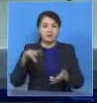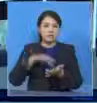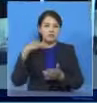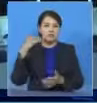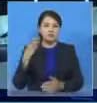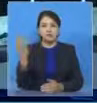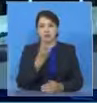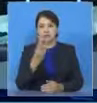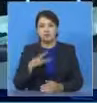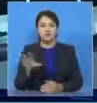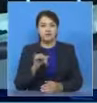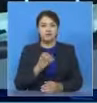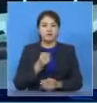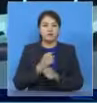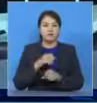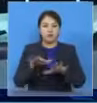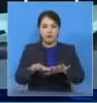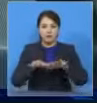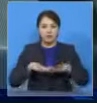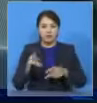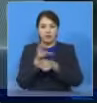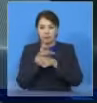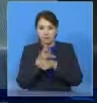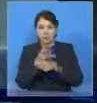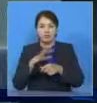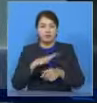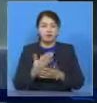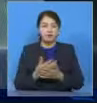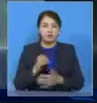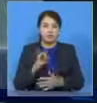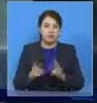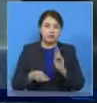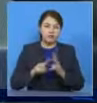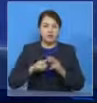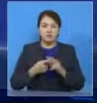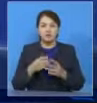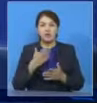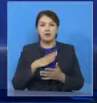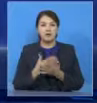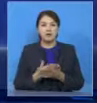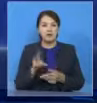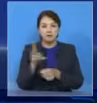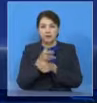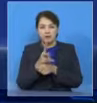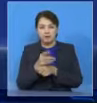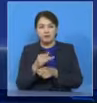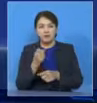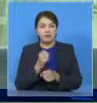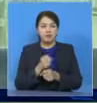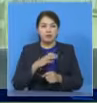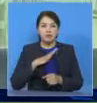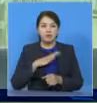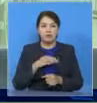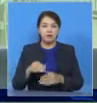и Шалкар. Все пункты оснащены компьютерами, камерами видеонаблюдения и оргтехникой. Помимо фронтальной камеры, которая транслирует